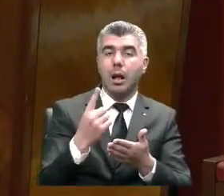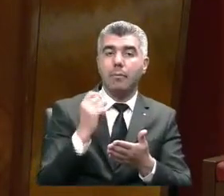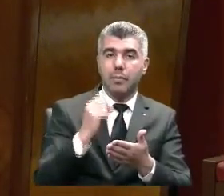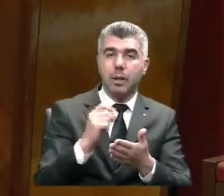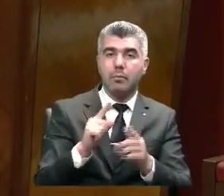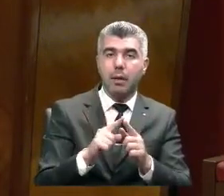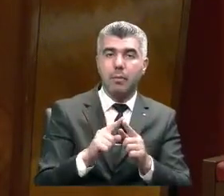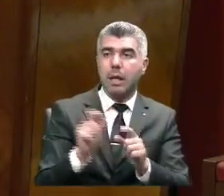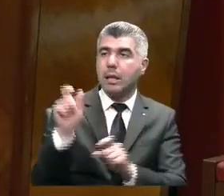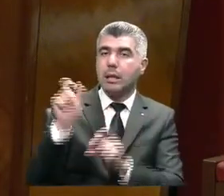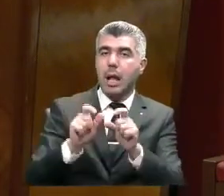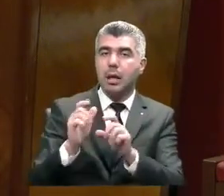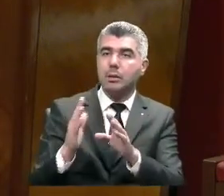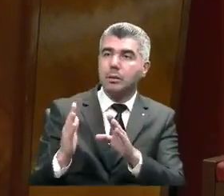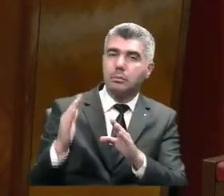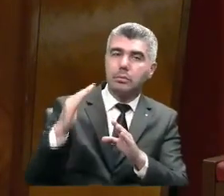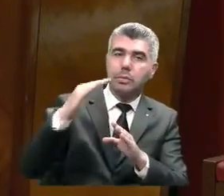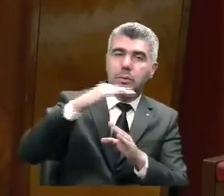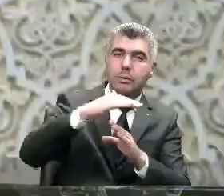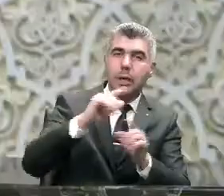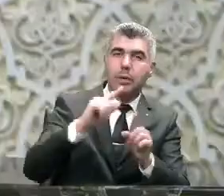السلامه ديال السكه الحديديه وشكرا